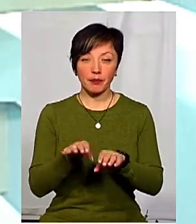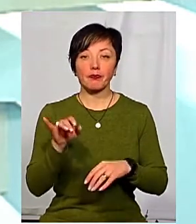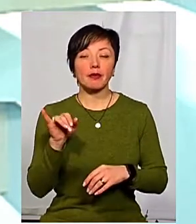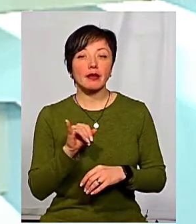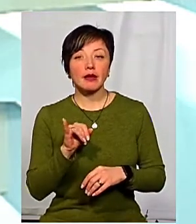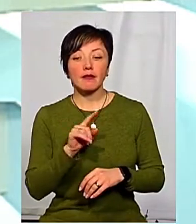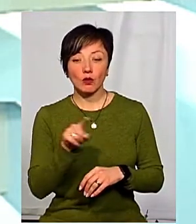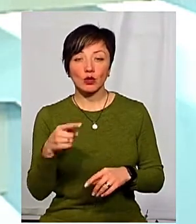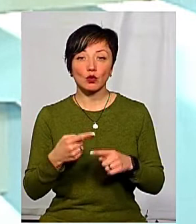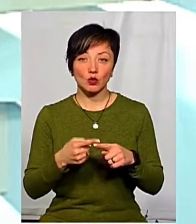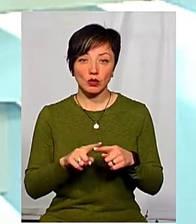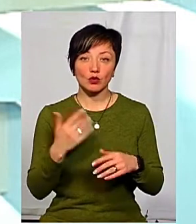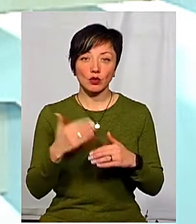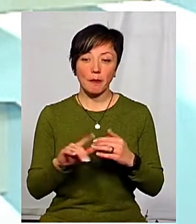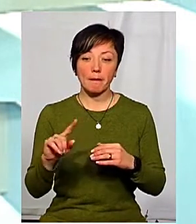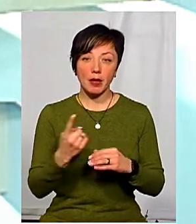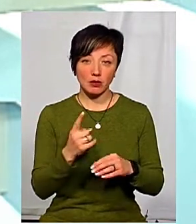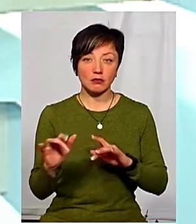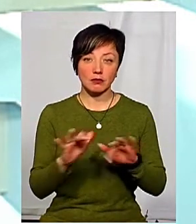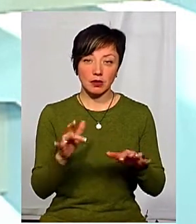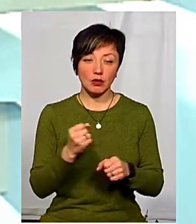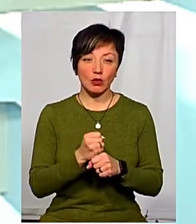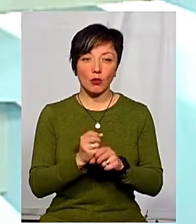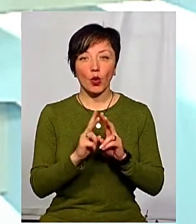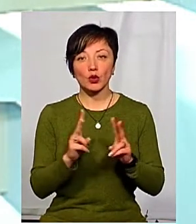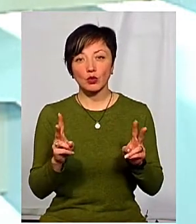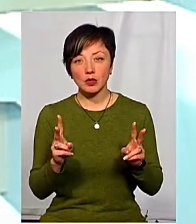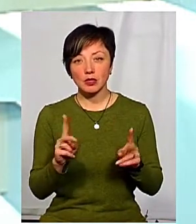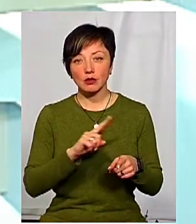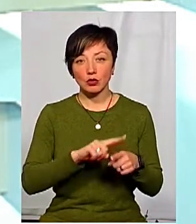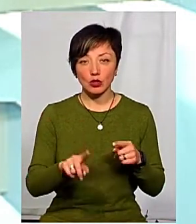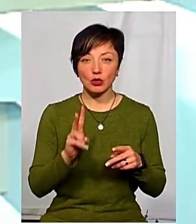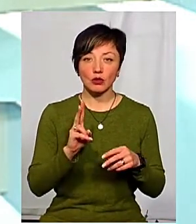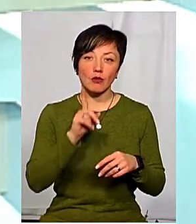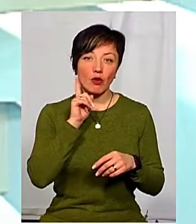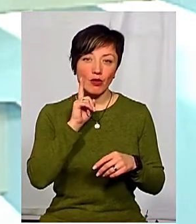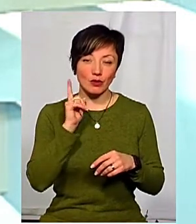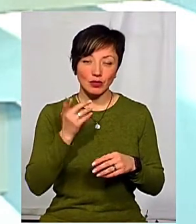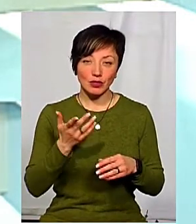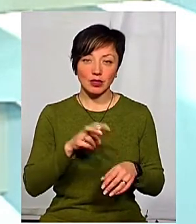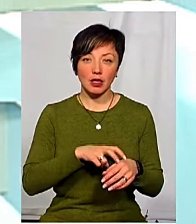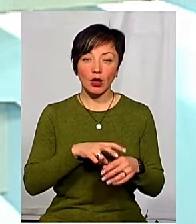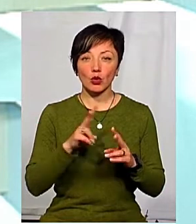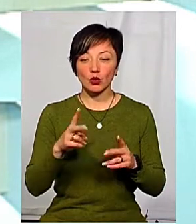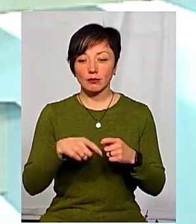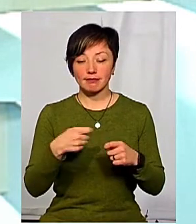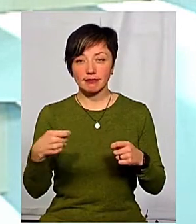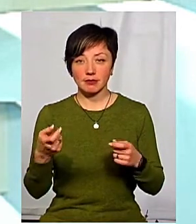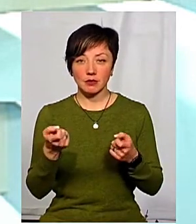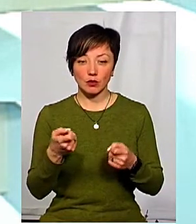І вони вже ці кроки перші роблять. Хтось скоріше, молодші, хтось